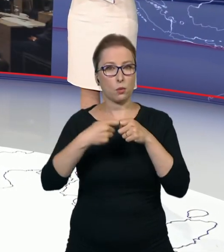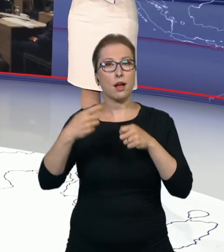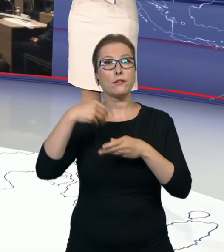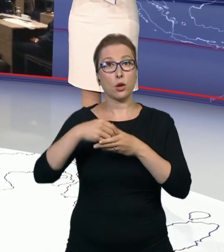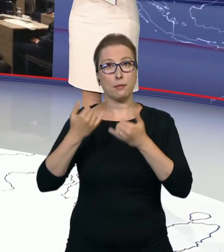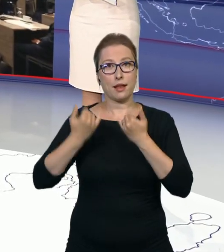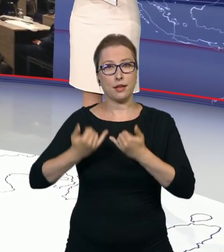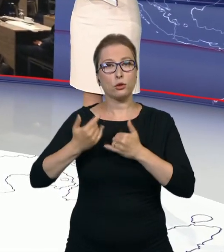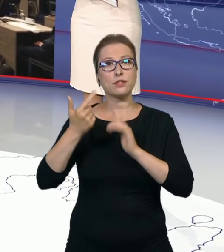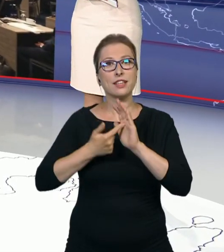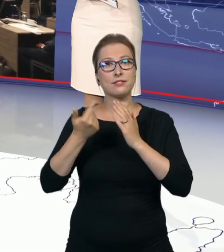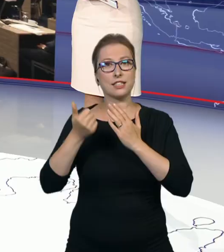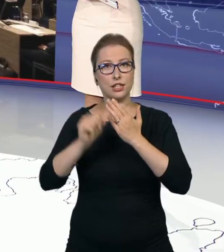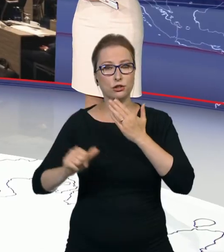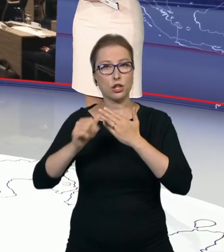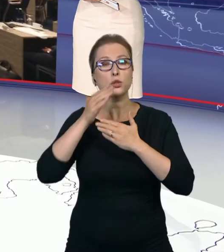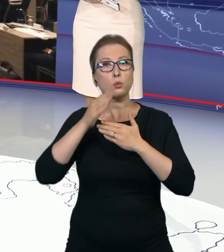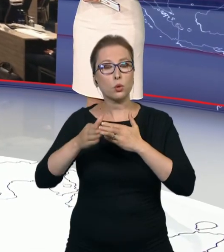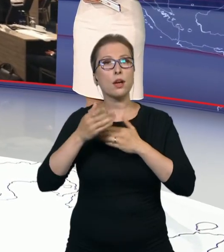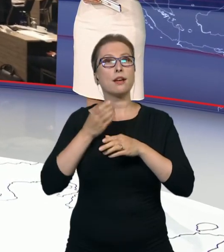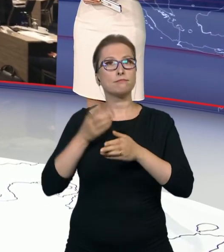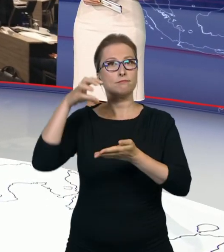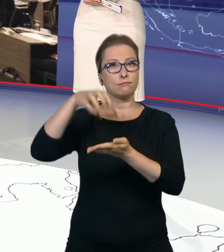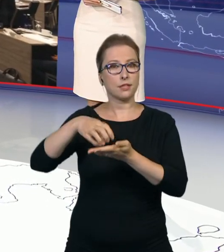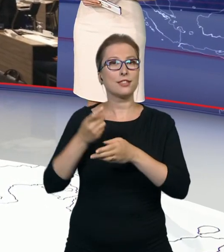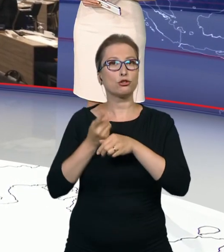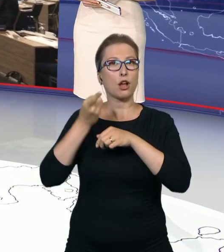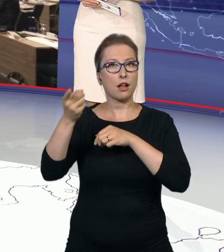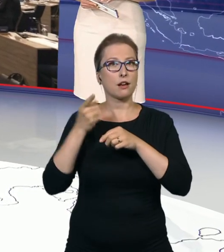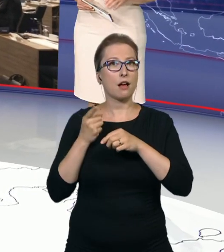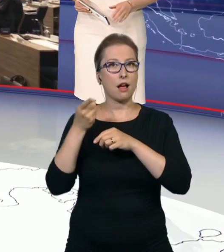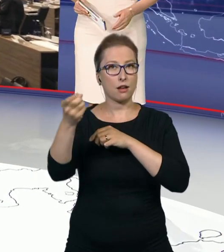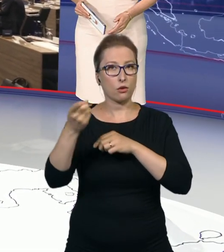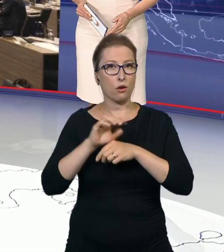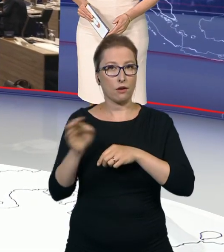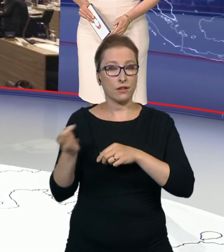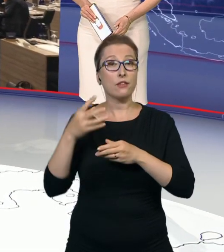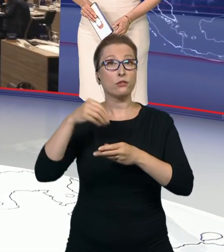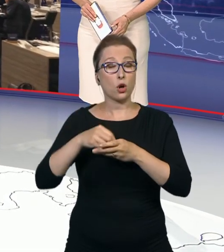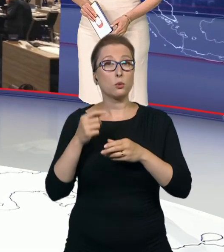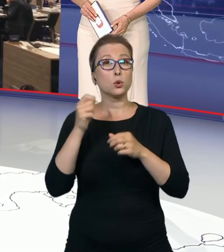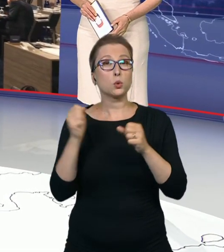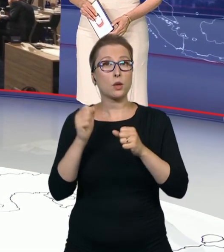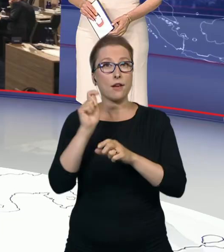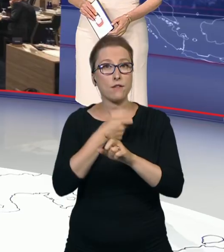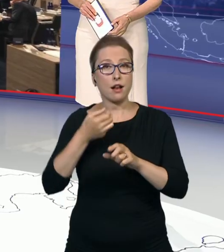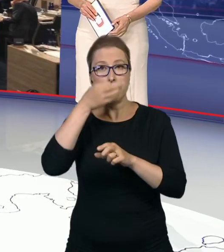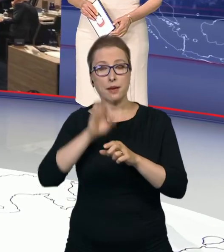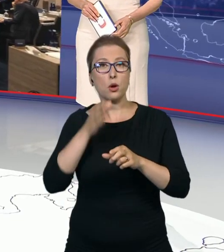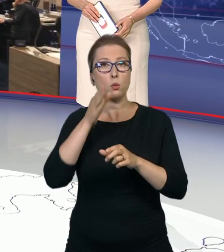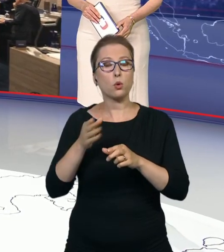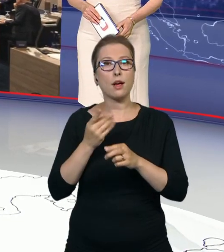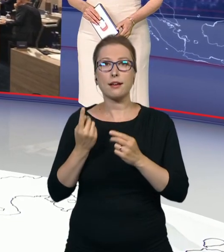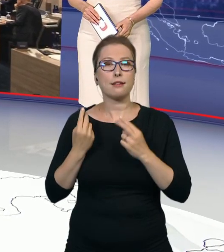roce 2026 rozmístí střely dlouhého doletu. A bude to poprvé od konce studené války, kdy se v Německu objeví